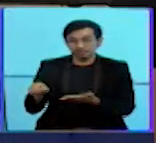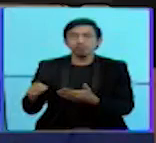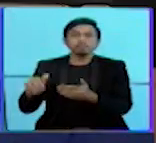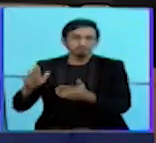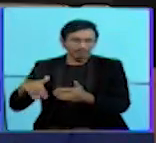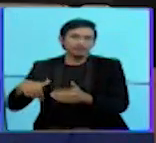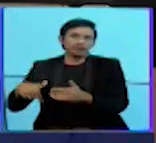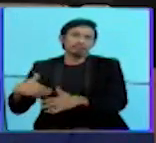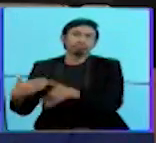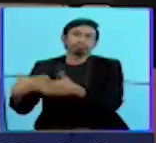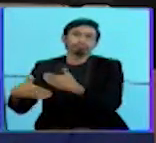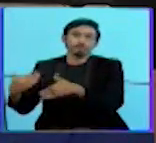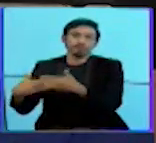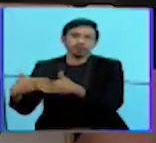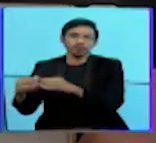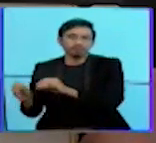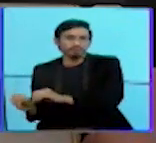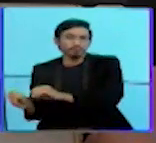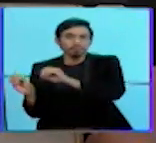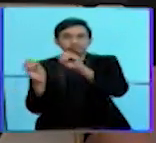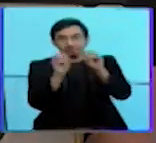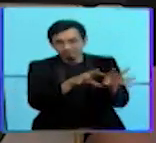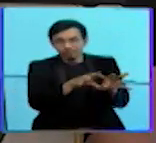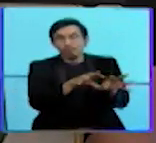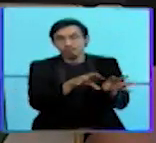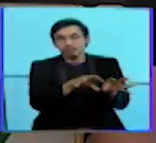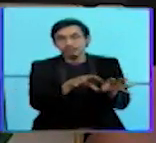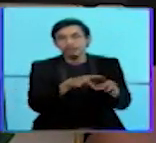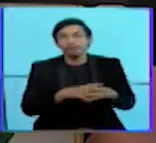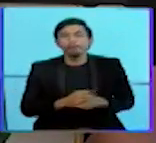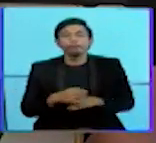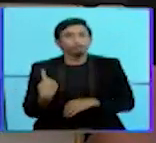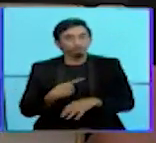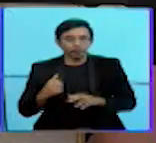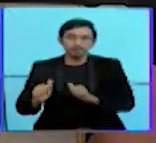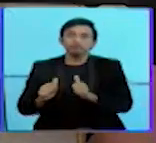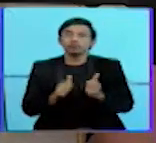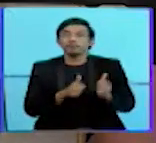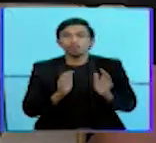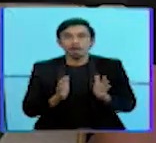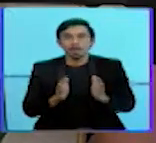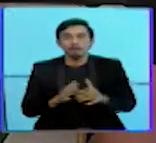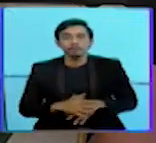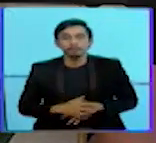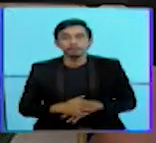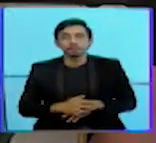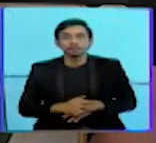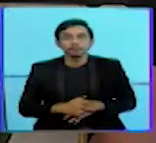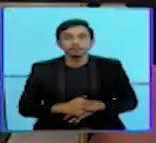perpindahan dari hotel-hotel yang sudah kita data sudah kita cari yang sudah kita dapatkan